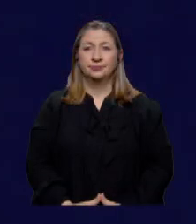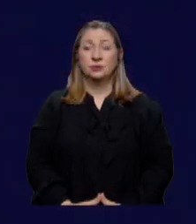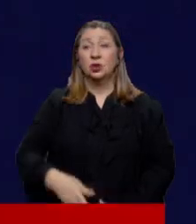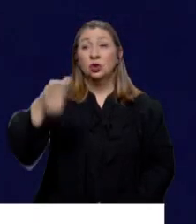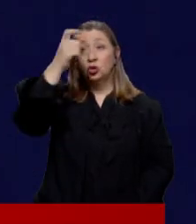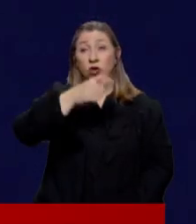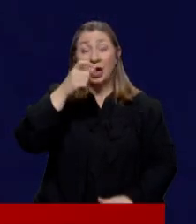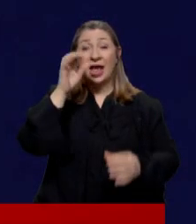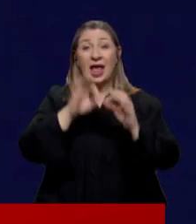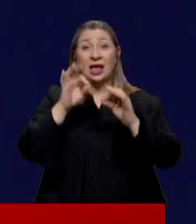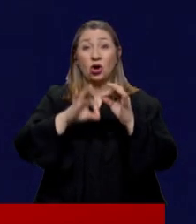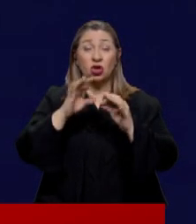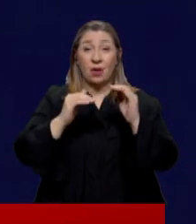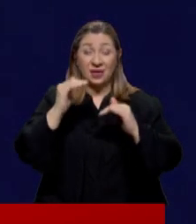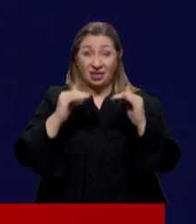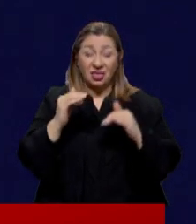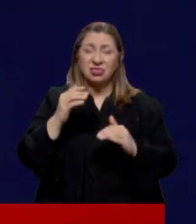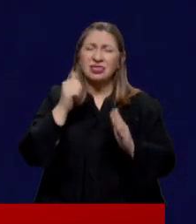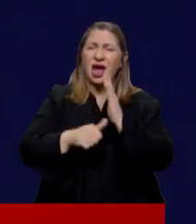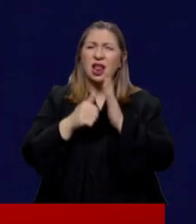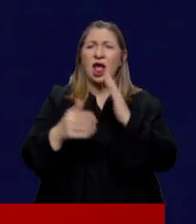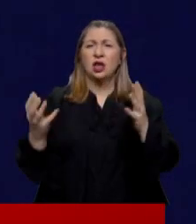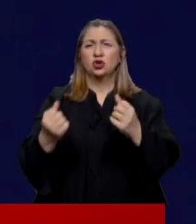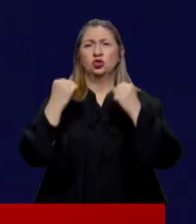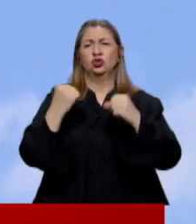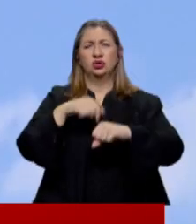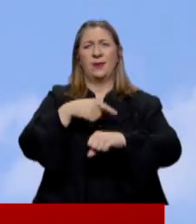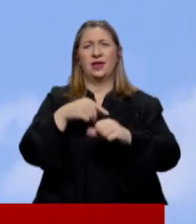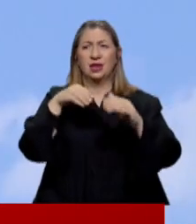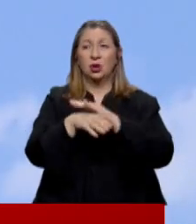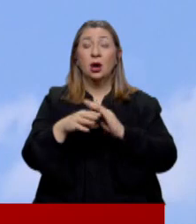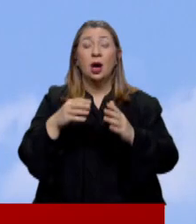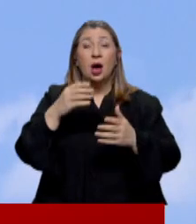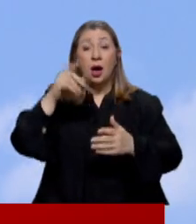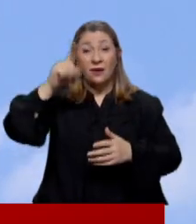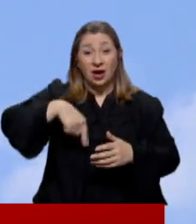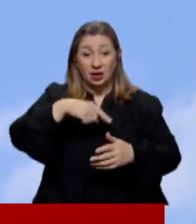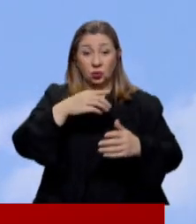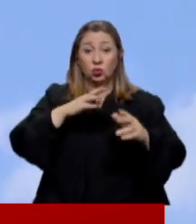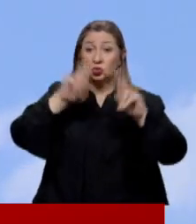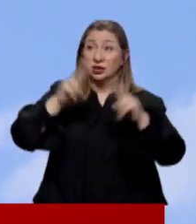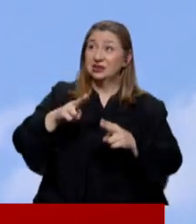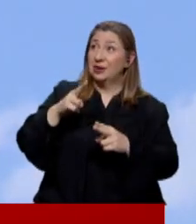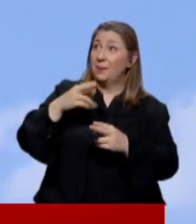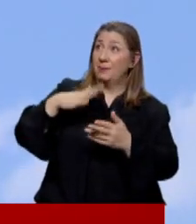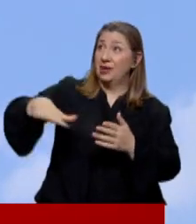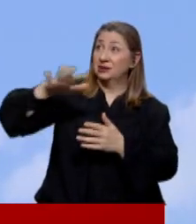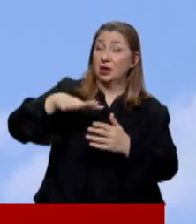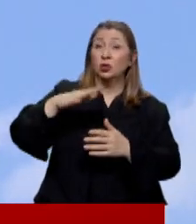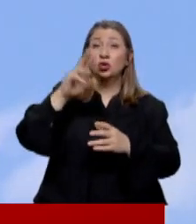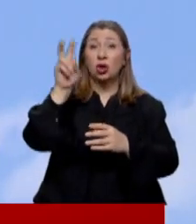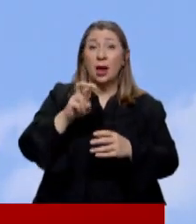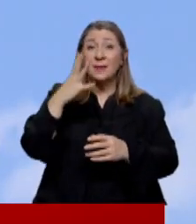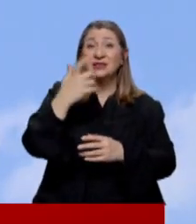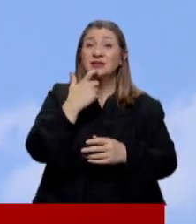Türkiye ekonomide tarihinin en güçlü dönemine girmektedir hazine uluslararası piyasalara dolarla ihalede